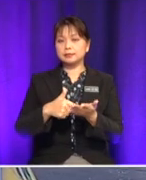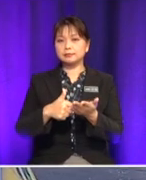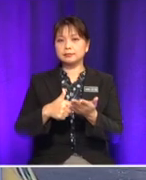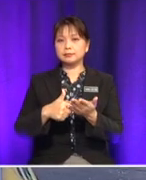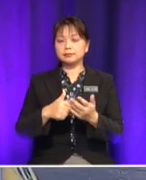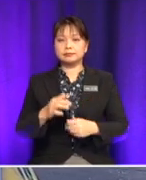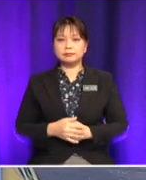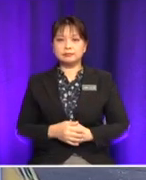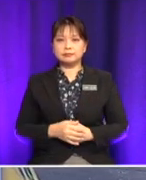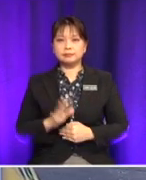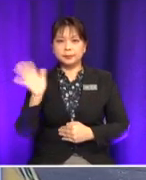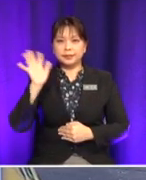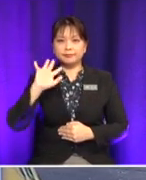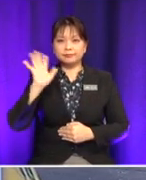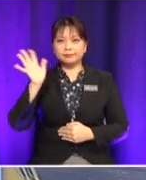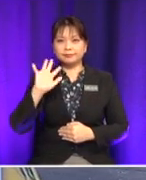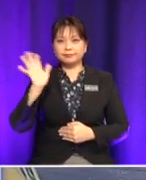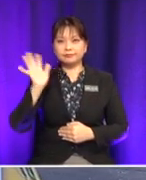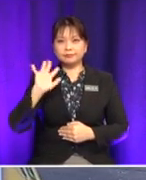ke mana sih Assalamualaikum bye bye